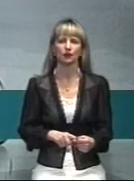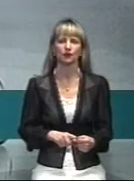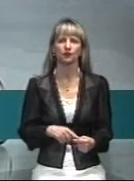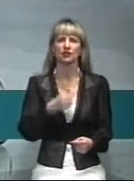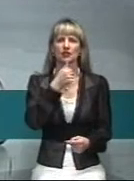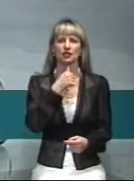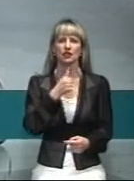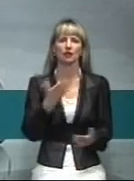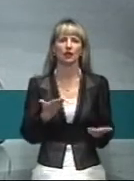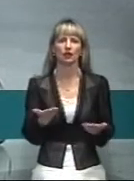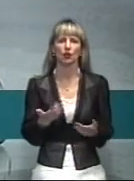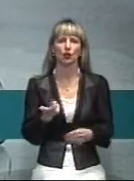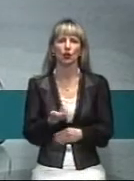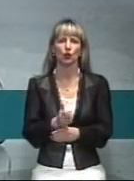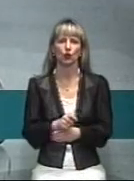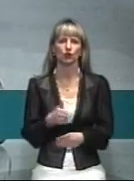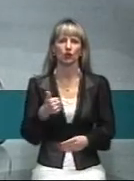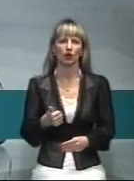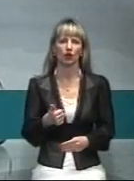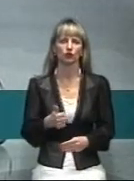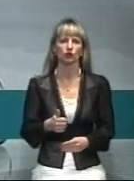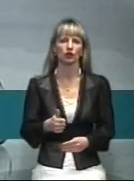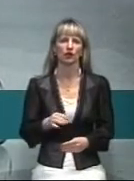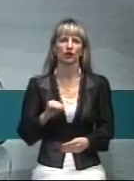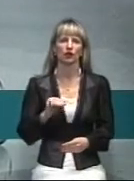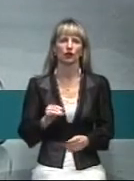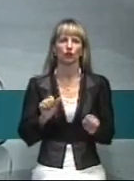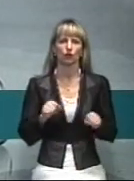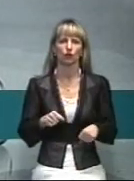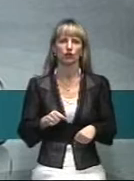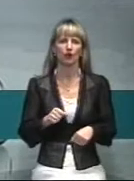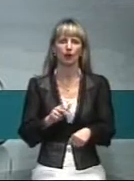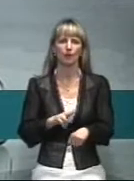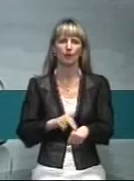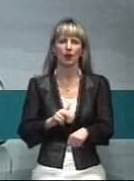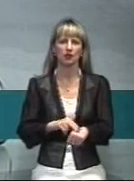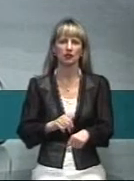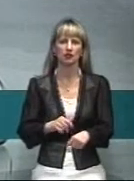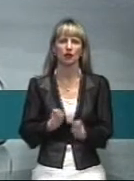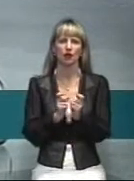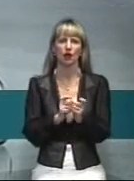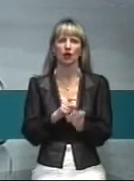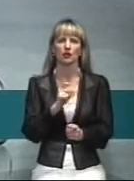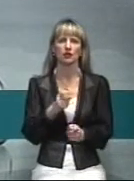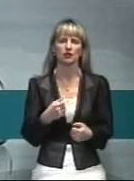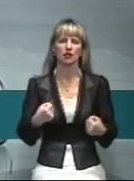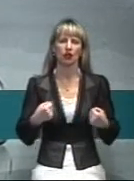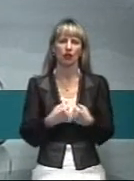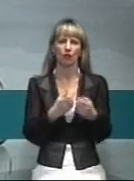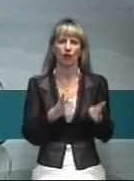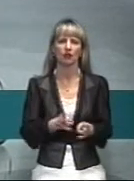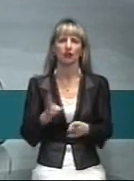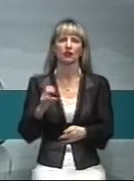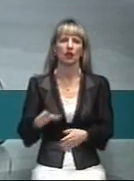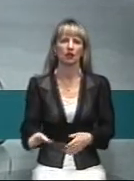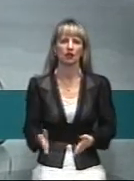засіб, який дуже-дуже ефективно поможе патрульній поліції боротися з дорожньо-транспортним травматизмом на